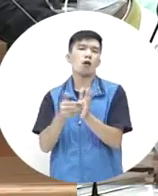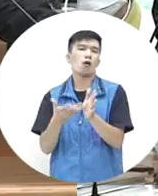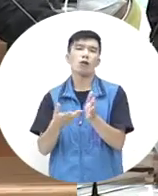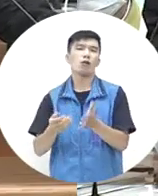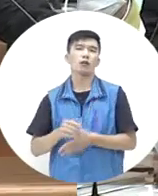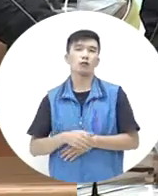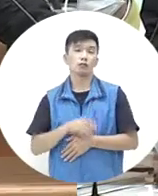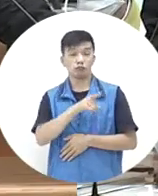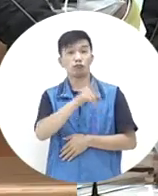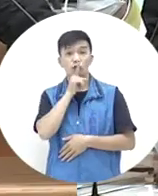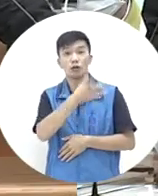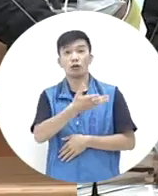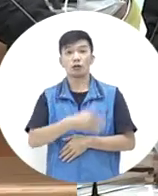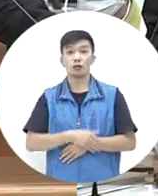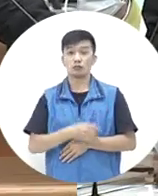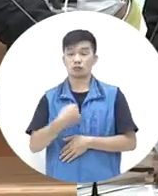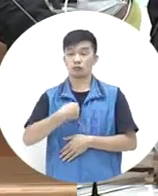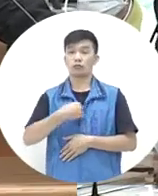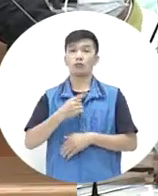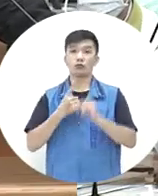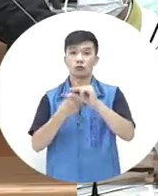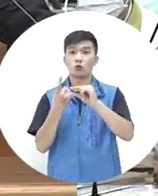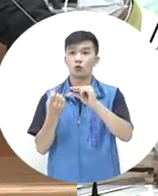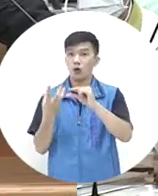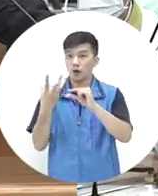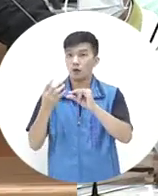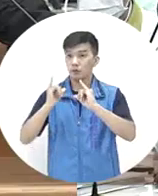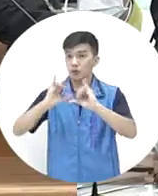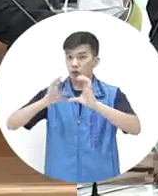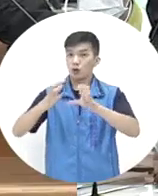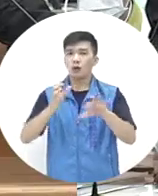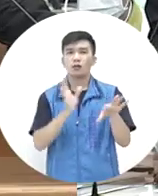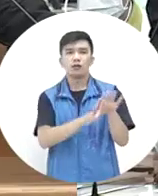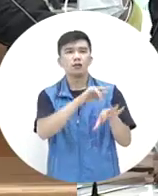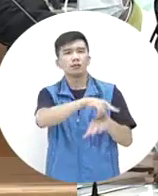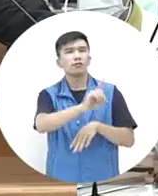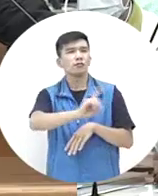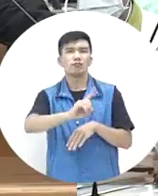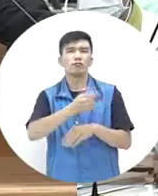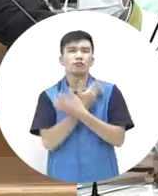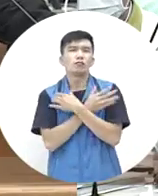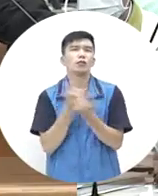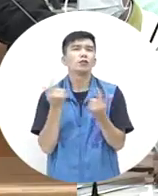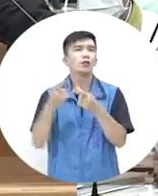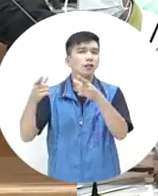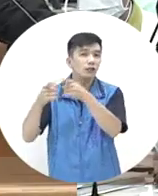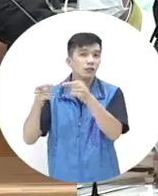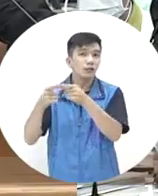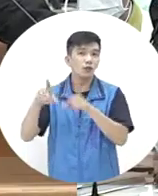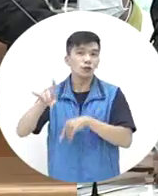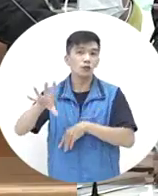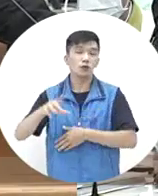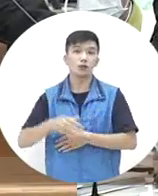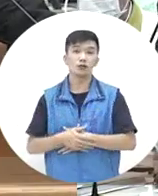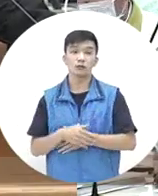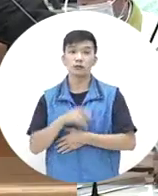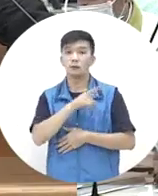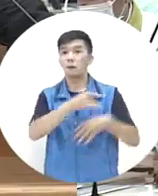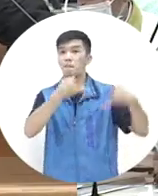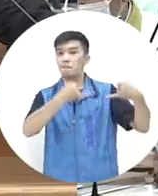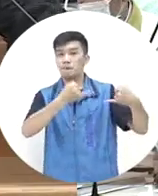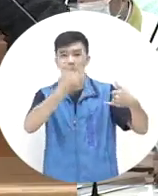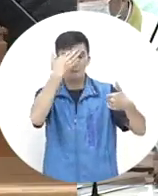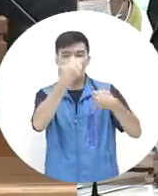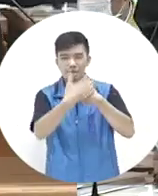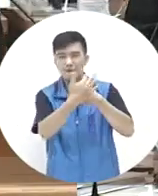讲一次嘛。 我们就是中华民国啦。 啊，旁边那个大国家叫什么？ 啊，也有日本啊。 那个对我们有敌意军机、军舰一直绕台的那